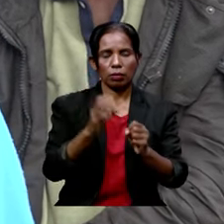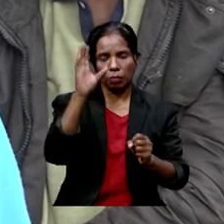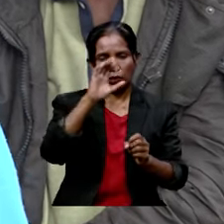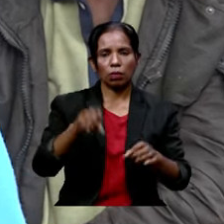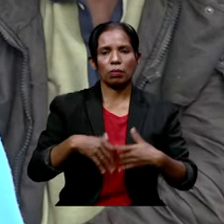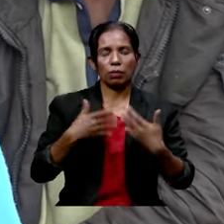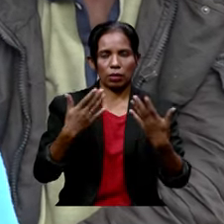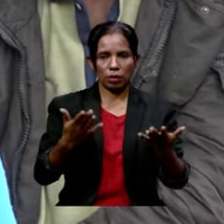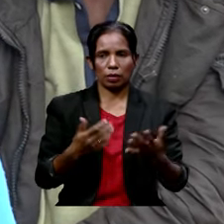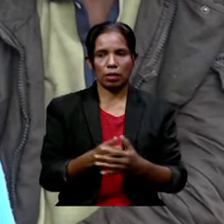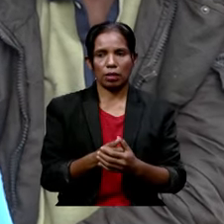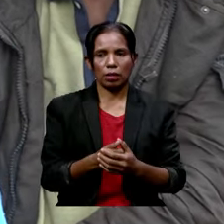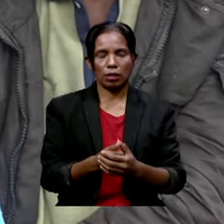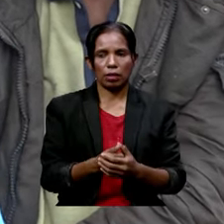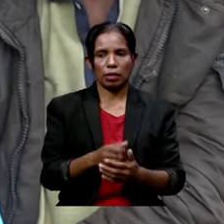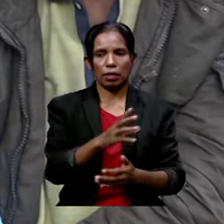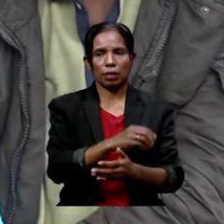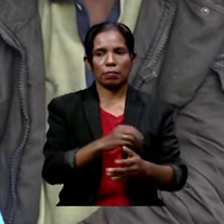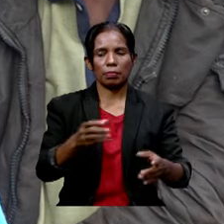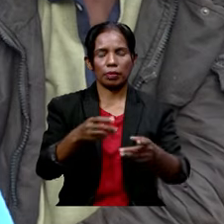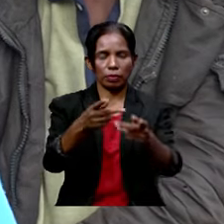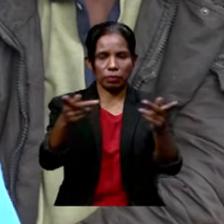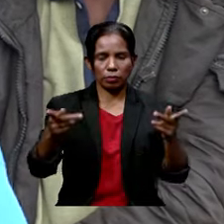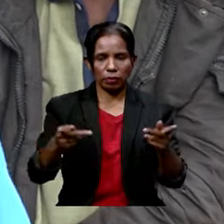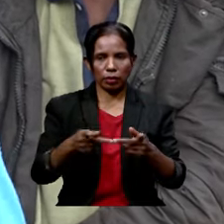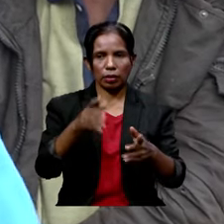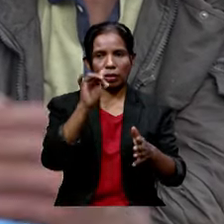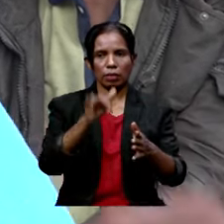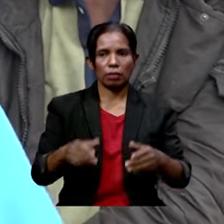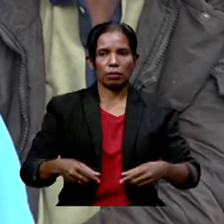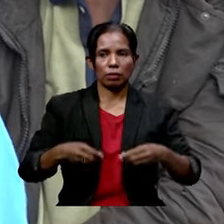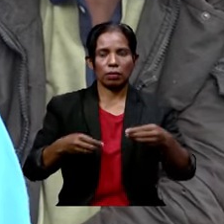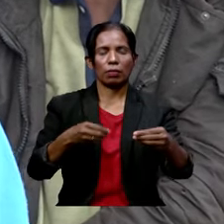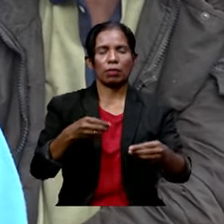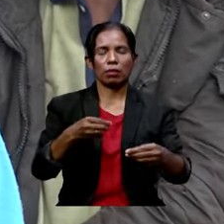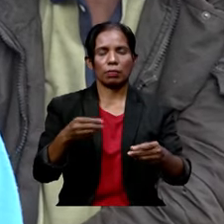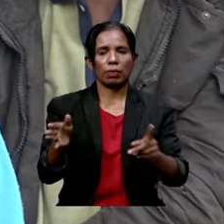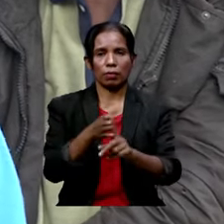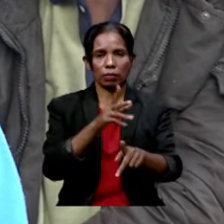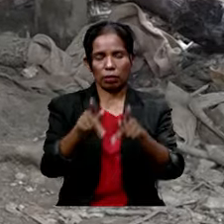atau mana lawan yang bersihuri fatin itu atau lakukan lebih efek persamaan bagi dari sini.